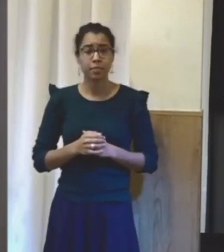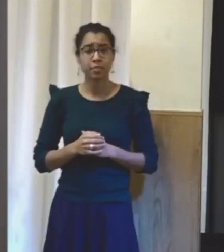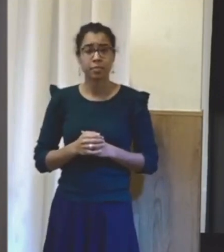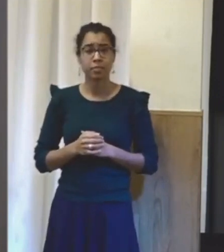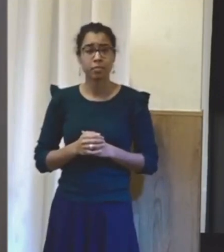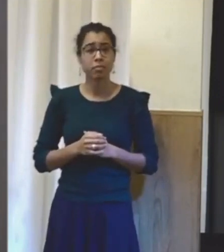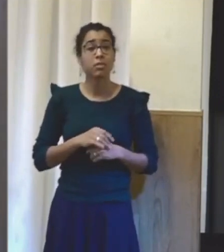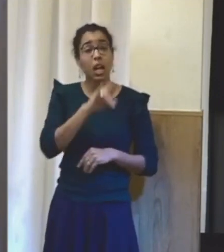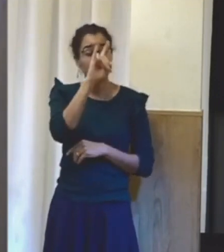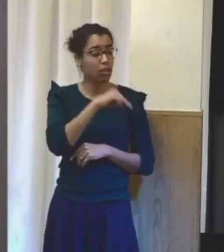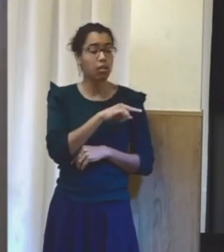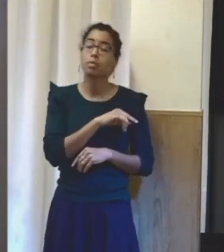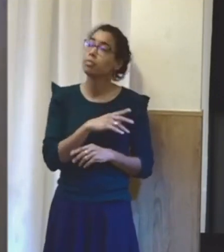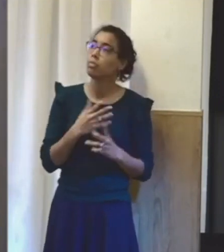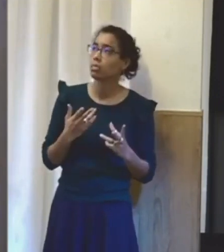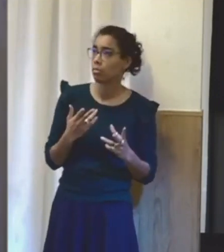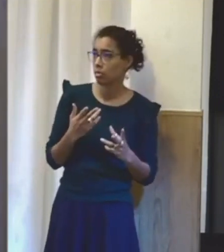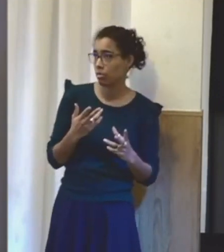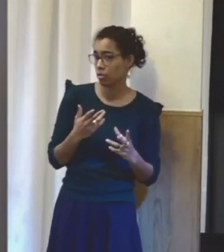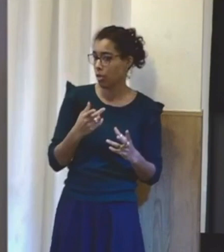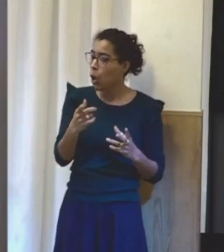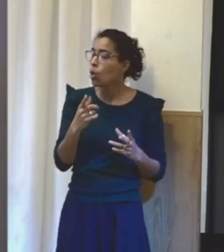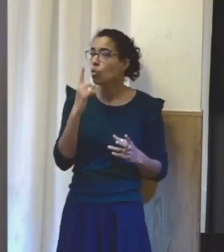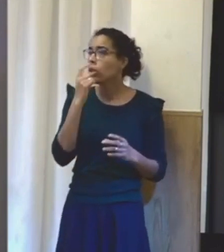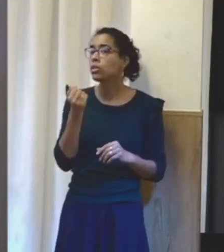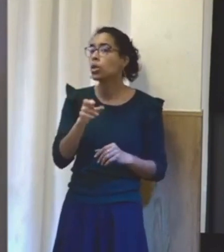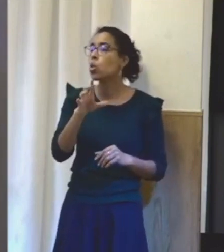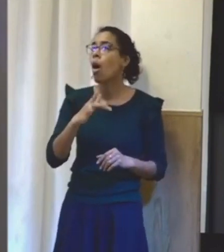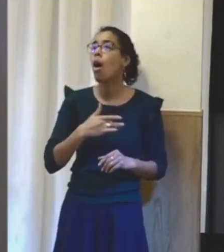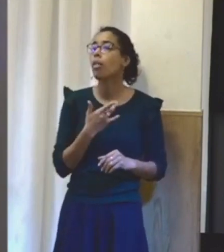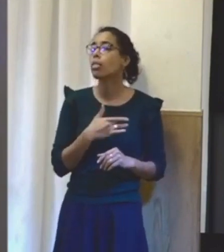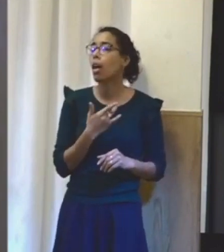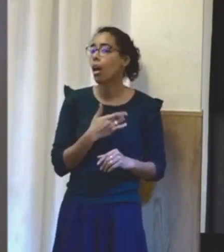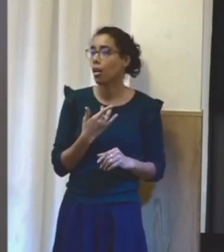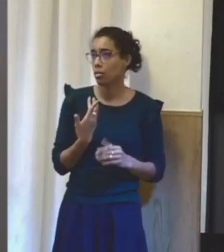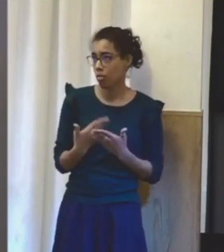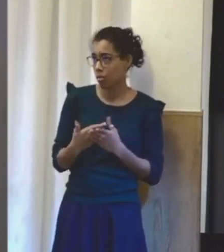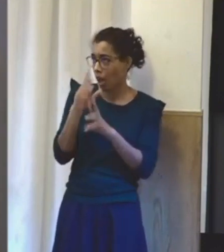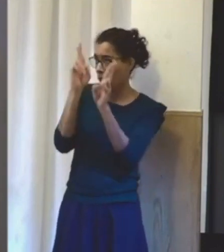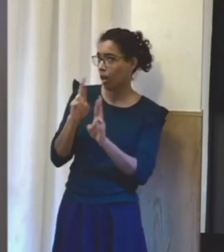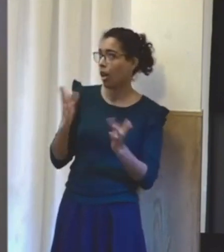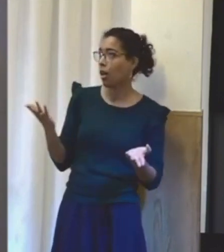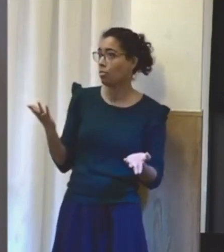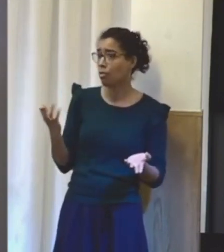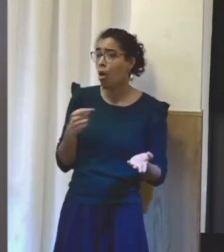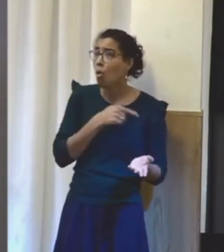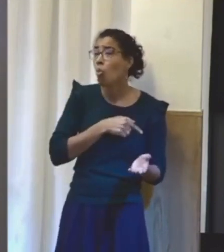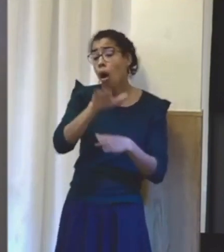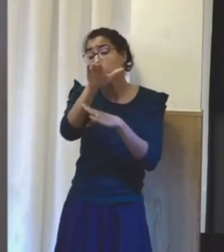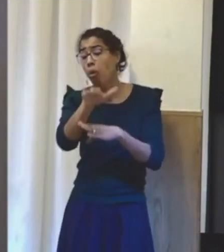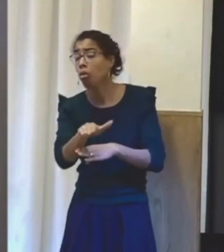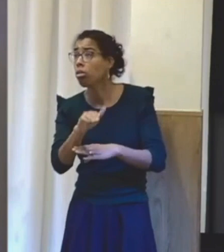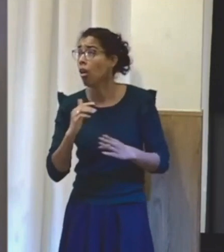Et Satan répondit à l'Éternel, « Est-ce d'une manière désintéressée que Job craint Dieu ? Ne l'as-tu pas